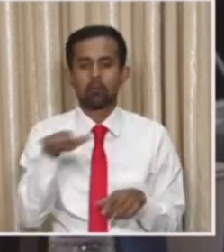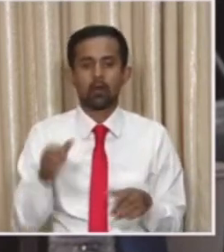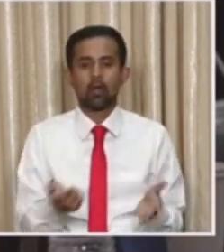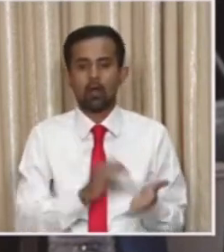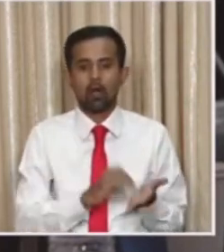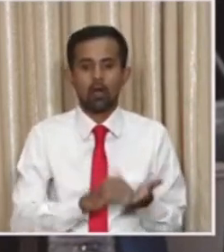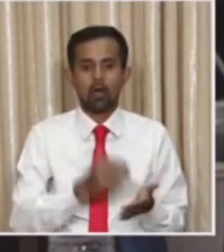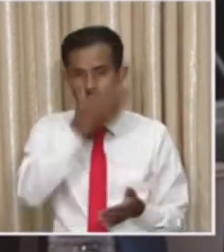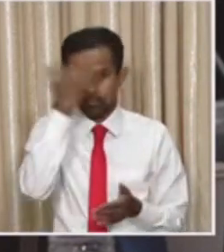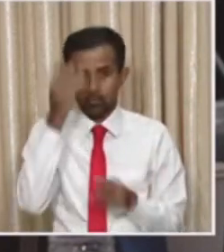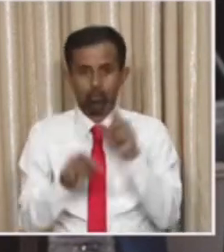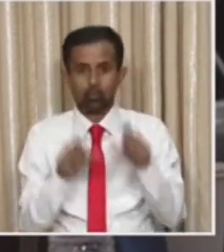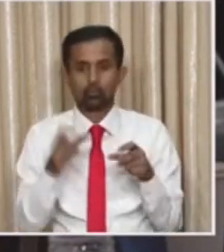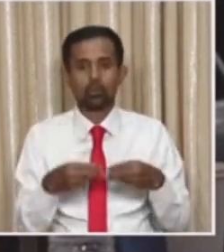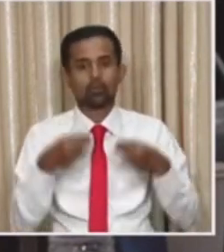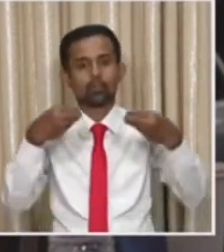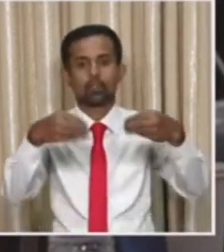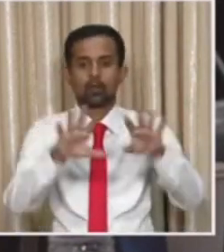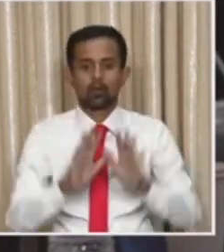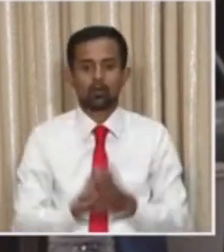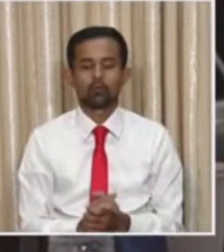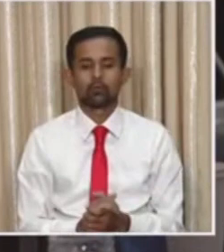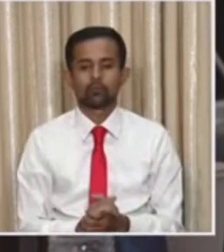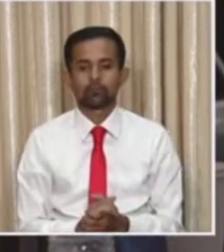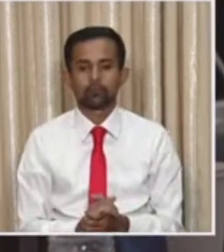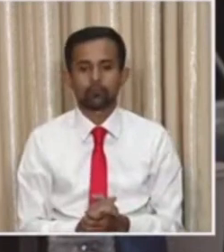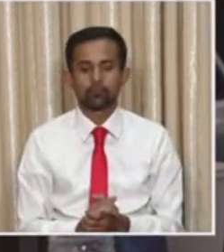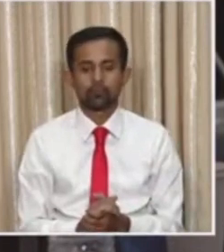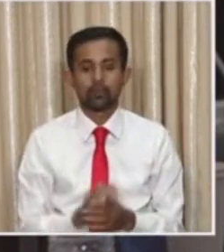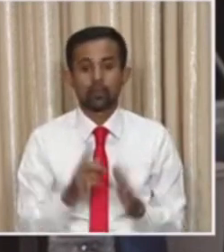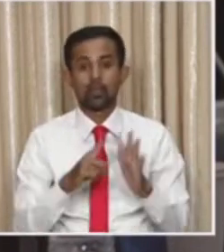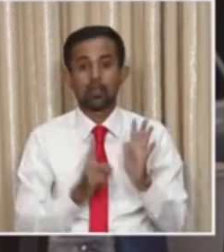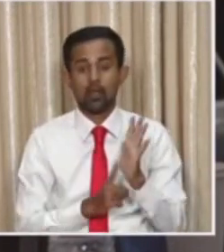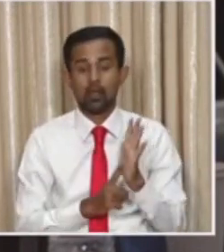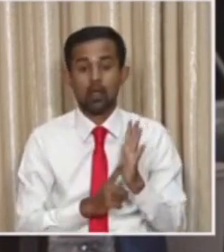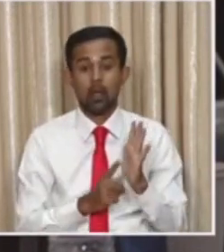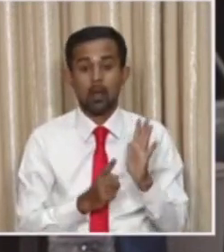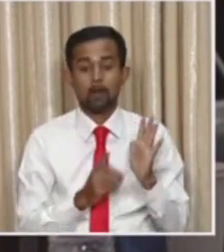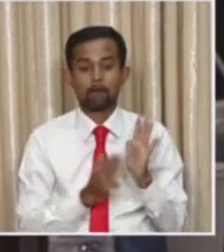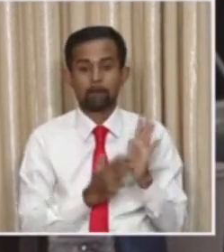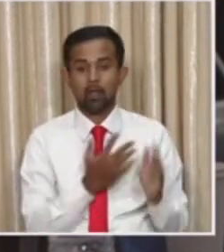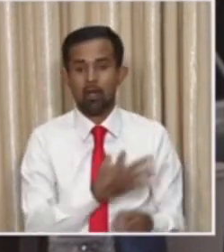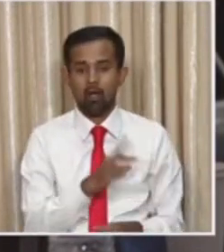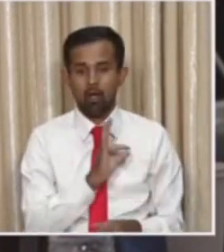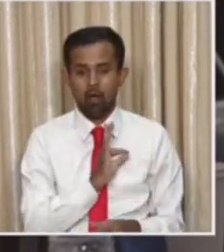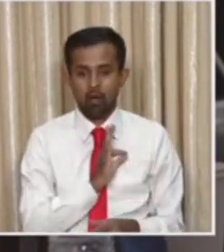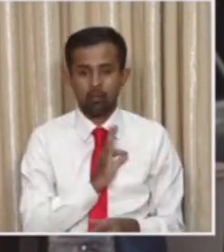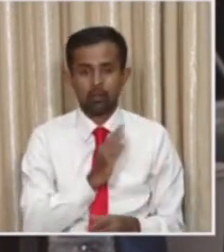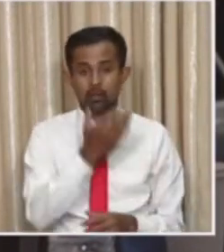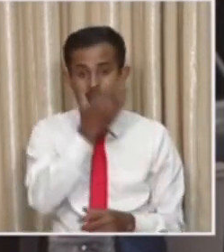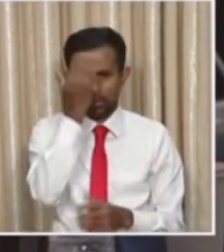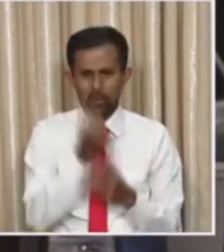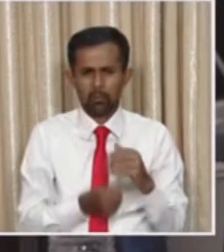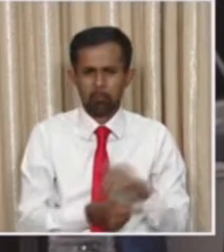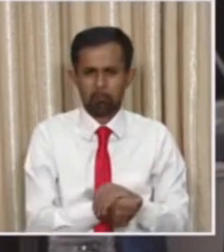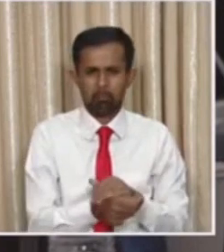கையளிக்கப்பட வேண்டும். எல்லாவிலும் கலாநிதி எல்லாவிலும் மேதானந்த தேரர் அவர்கள் ஒரு இனவாத அடிப்படையிலே மதவாத அடிப்படையிலே